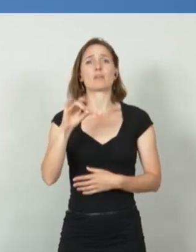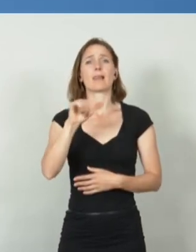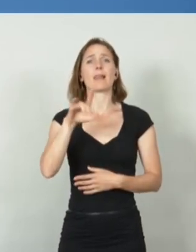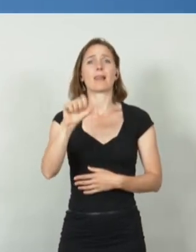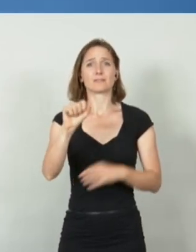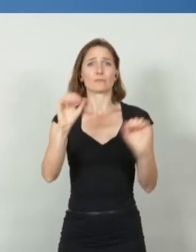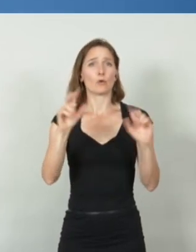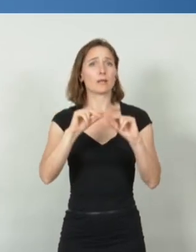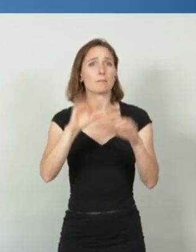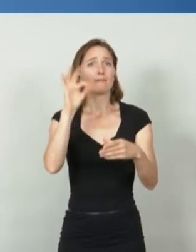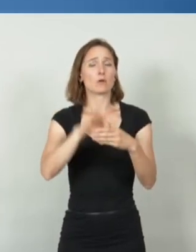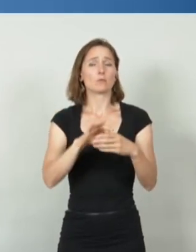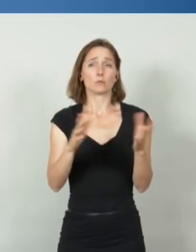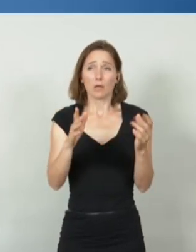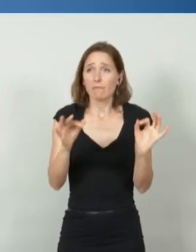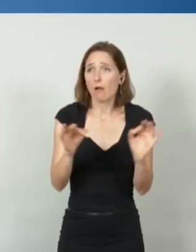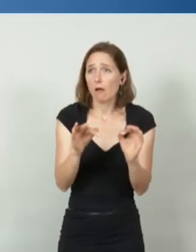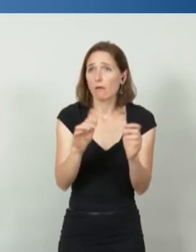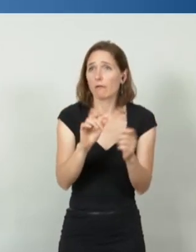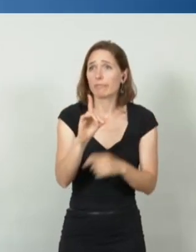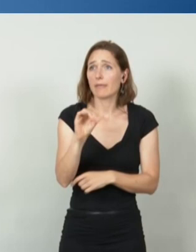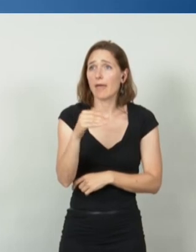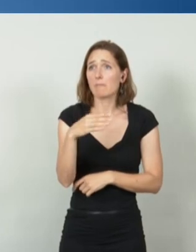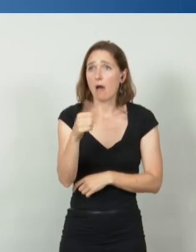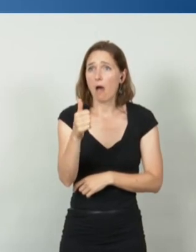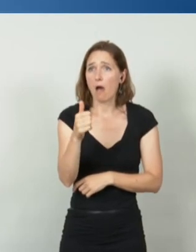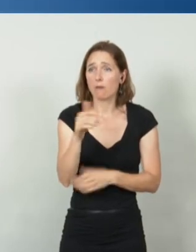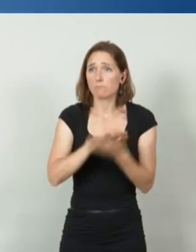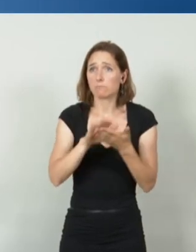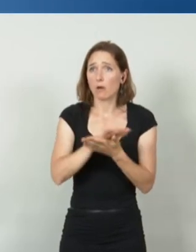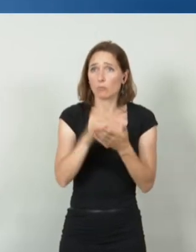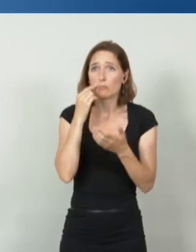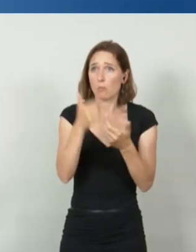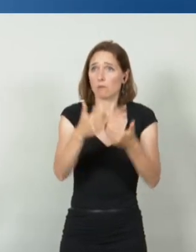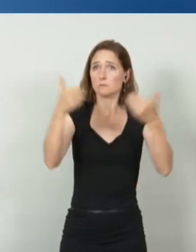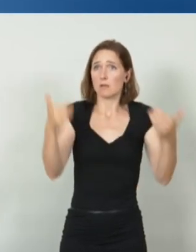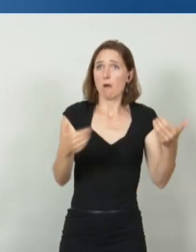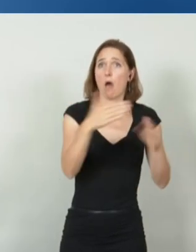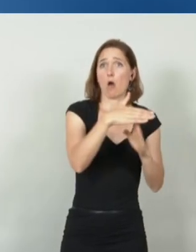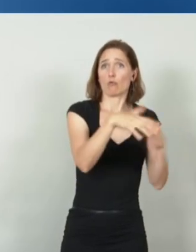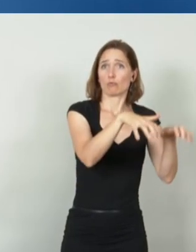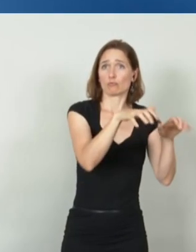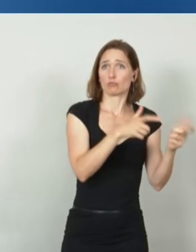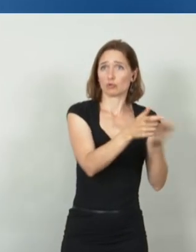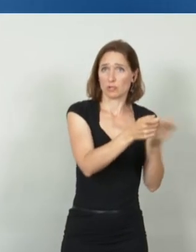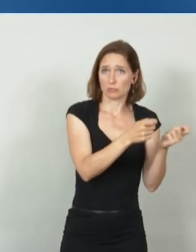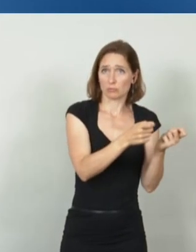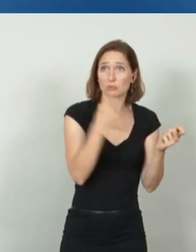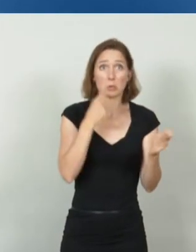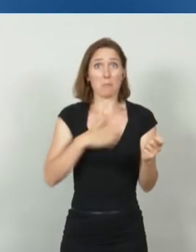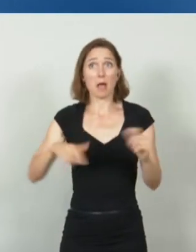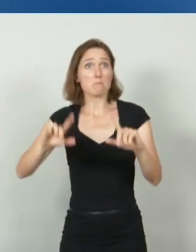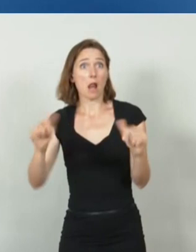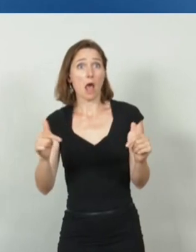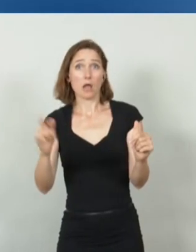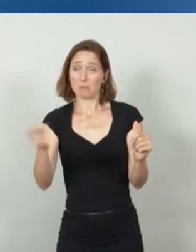alors sur cette des mains excusez-moi je pour moi les DM c'est très séparé des comptes de gestion et d'ailleurs le maire devrait être là comme pour les comptes de gestion il a il